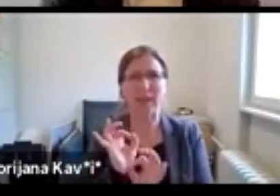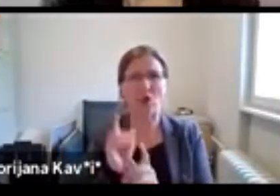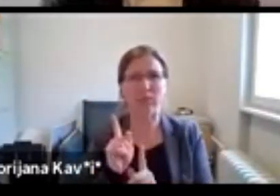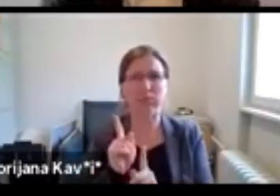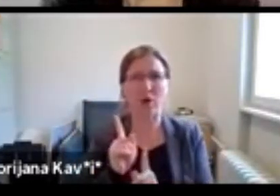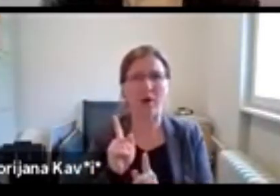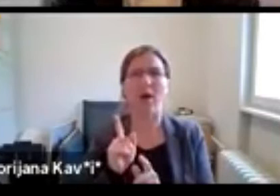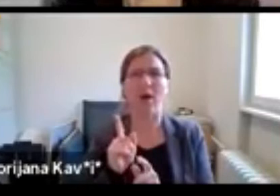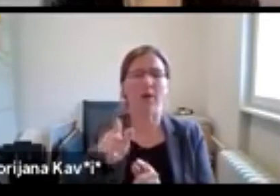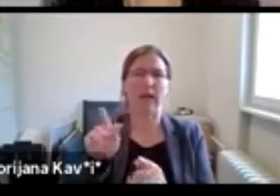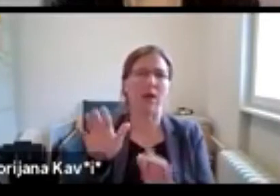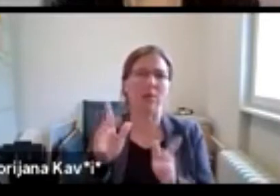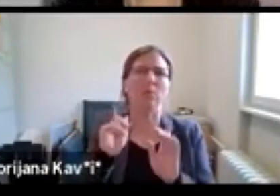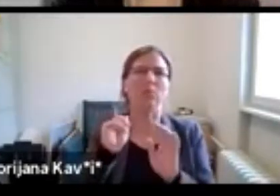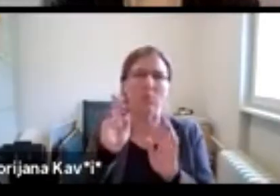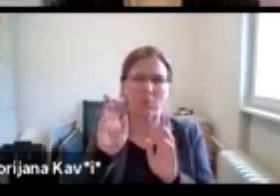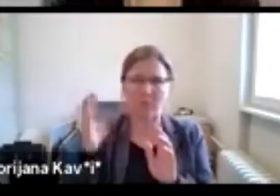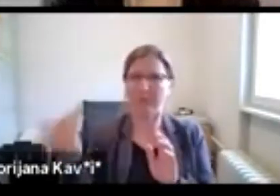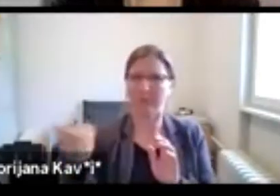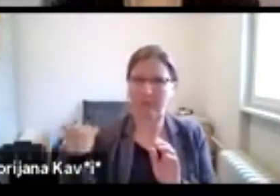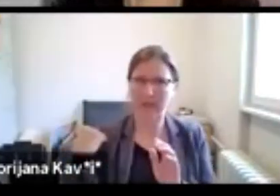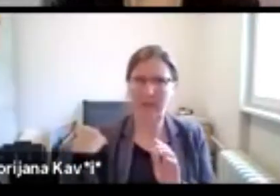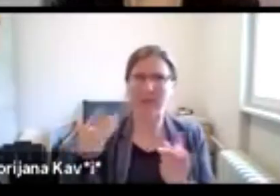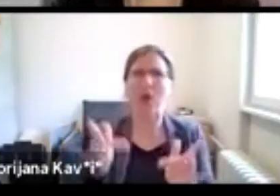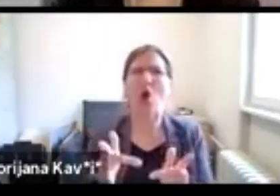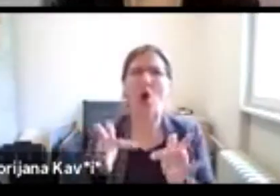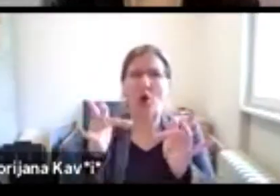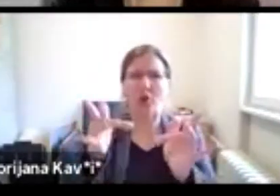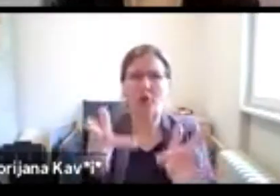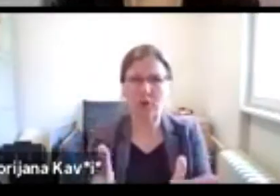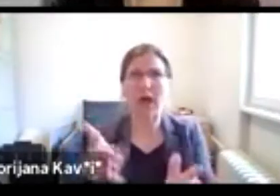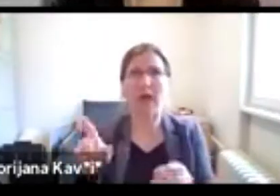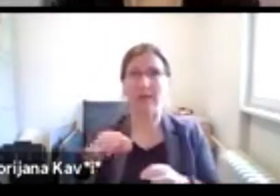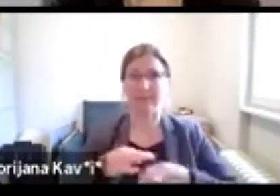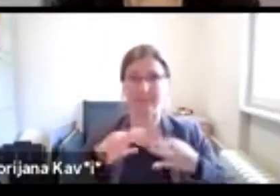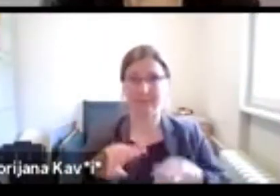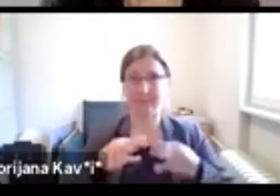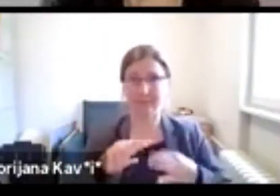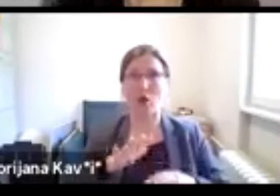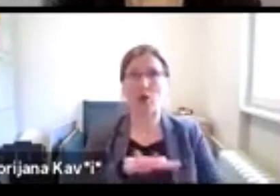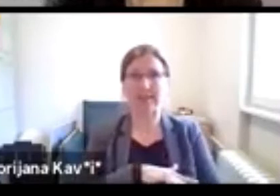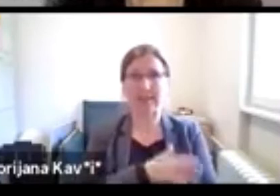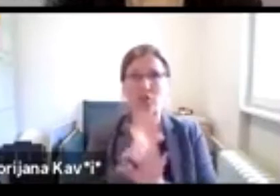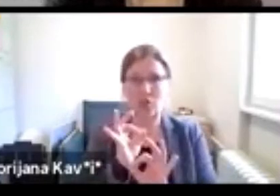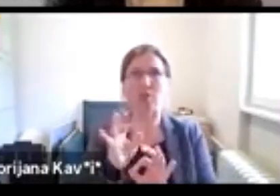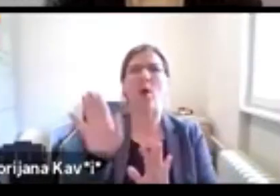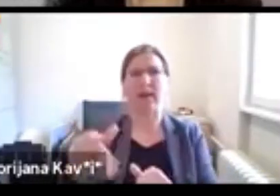znači može odgoditi i može nam se javiti u trenutku kad će ona smatrati da je u redu da